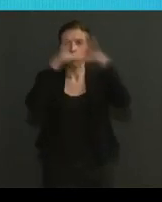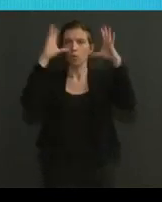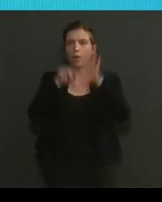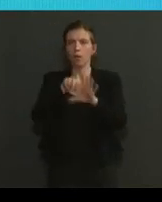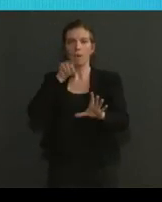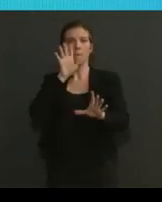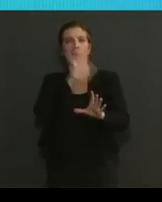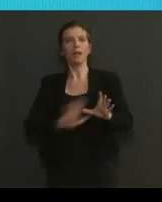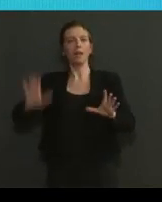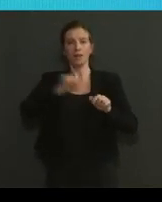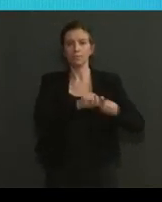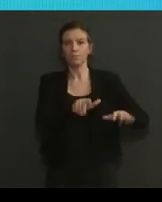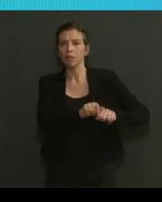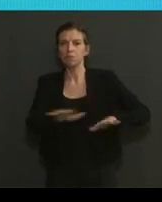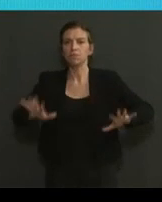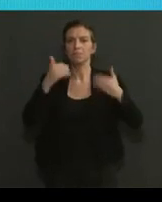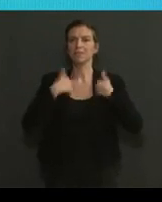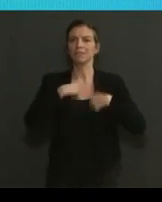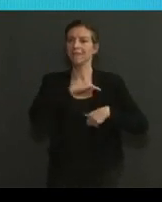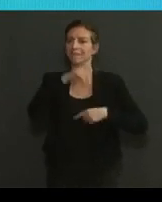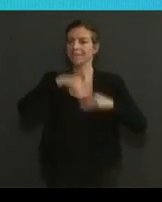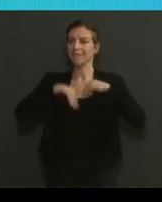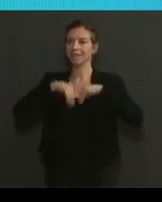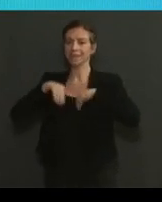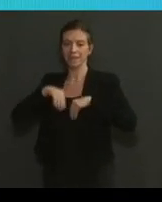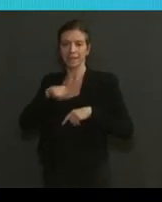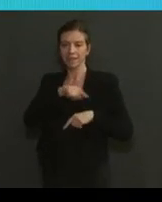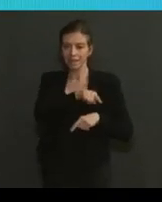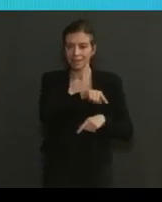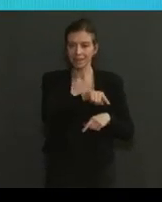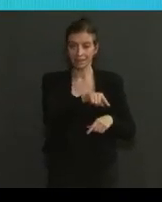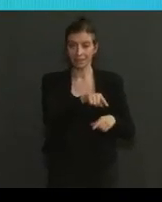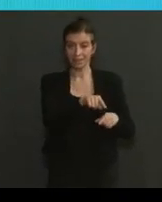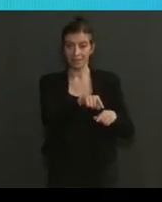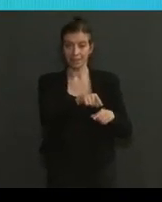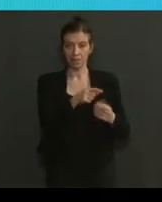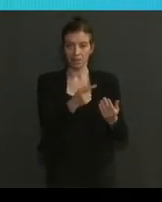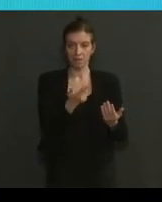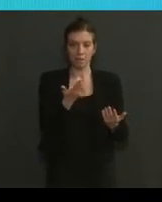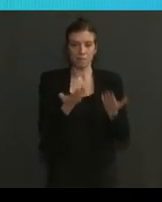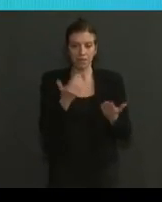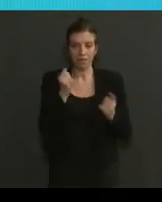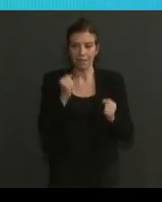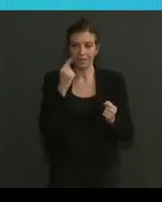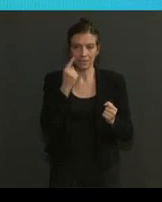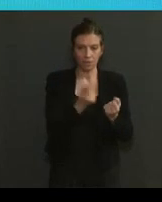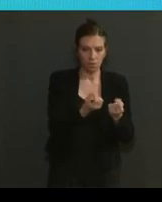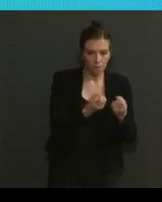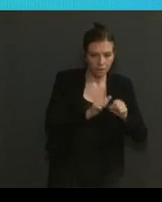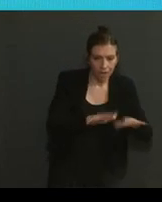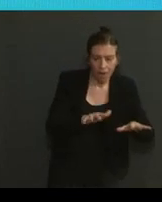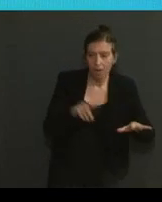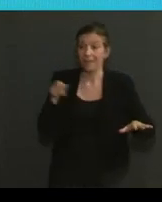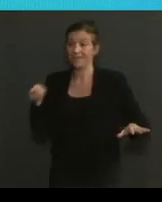in het rioolwater weerspiegelt dus de hoeveelheid virus die circuleert in een dorp, in een stad of in een